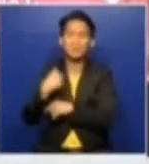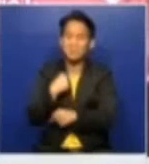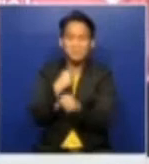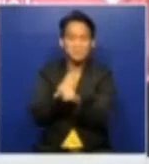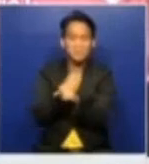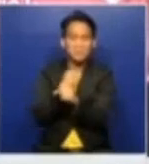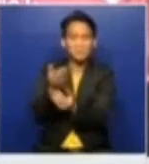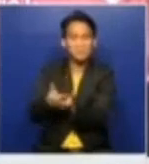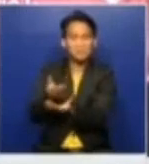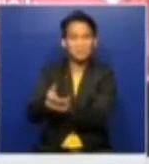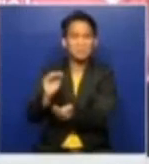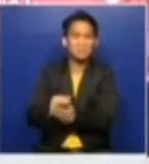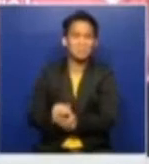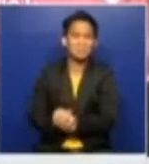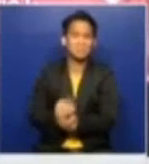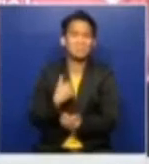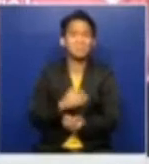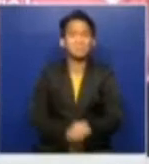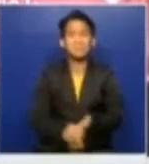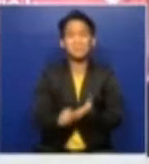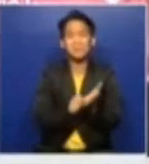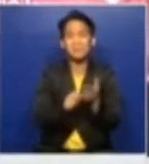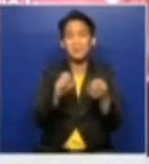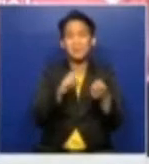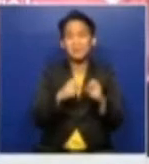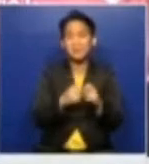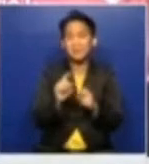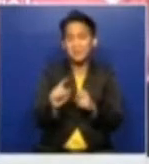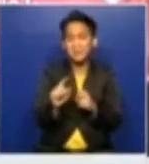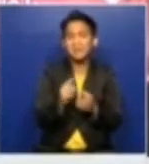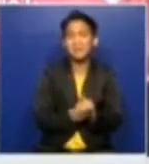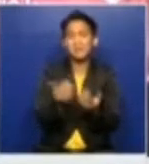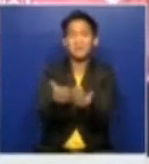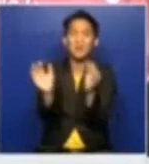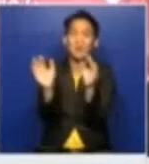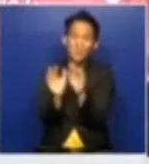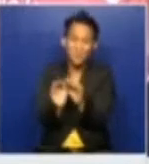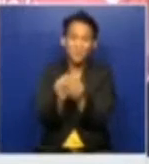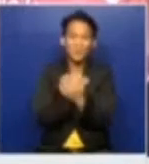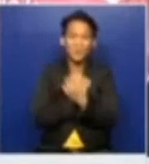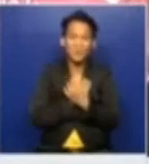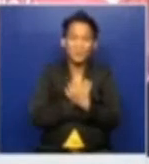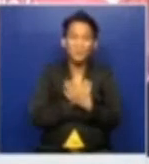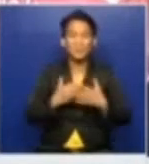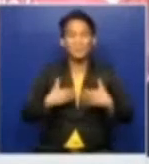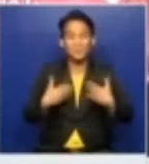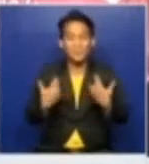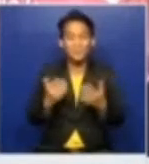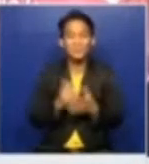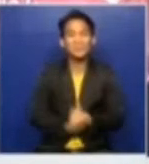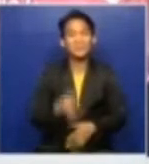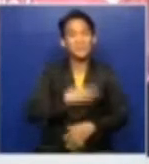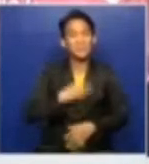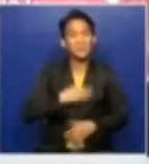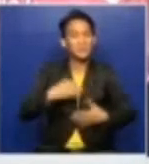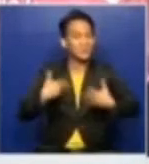ที่จะแก้ให้เขามีความสุขให้มีครอบครัวมีความสังคมอบอุ่นมีการหลั่งฮอร์โมนที่ชื่อเอนโดฟินทำให้มีความปิ